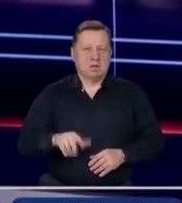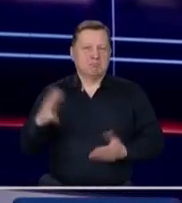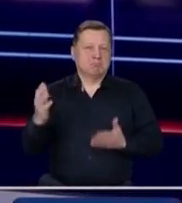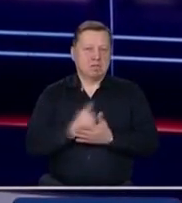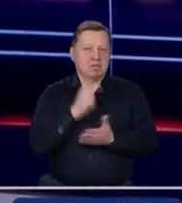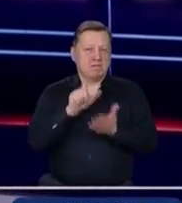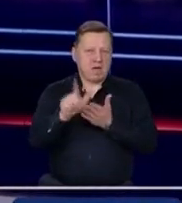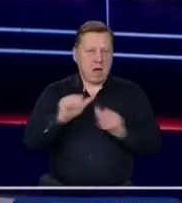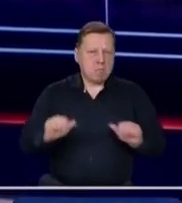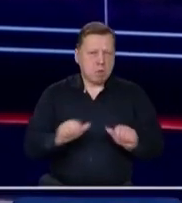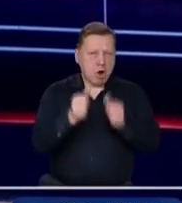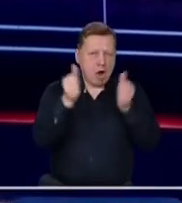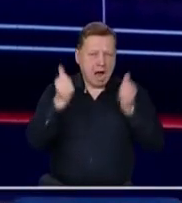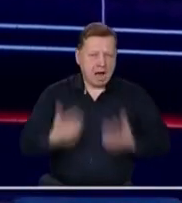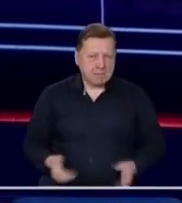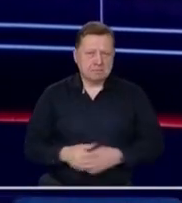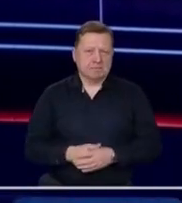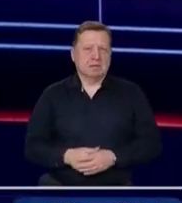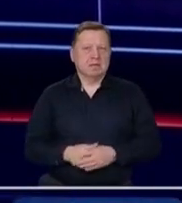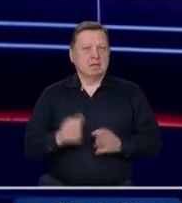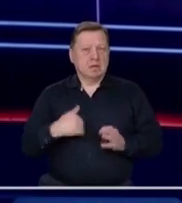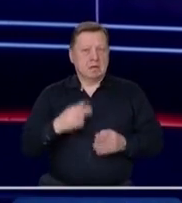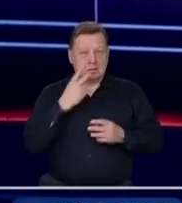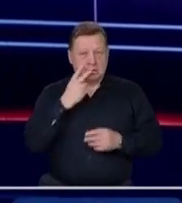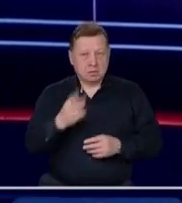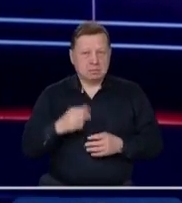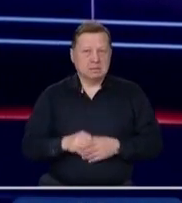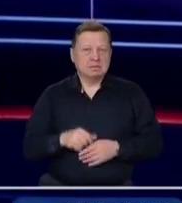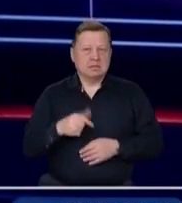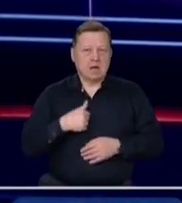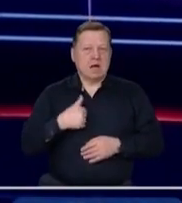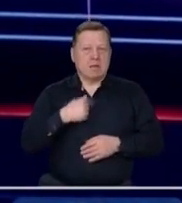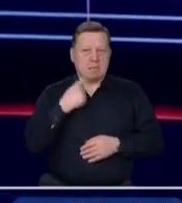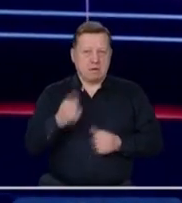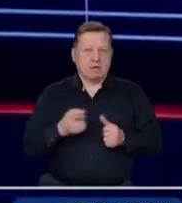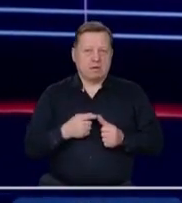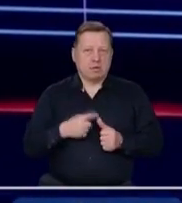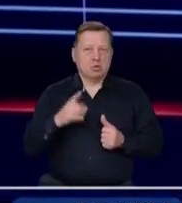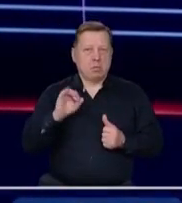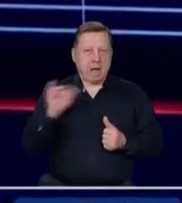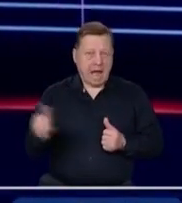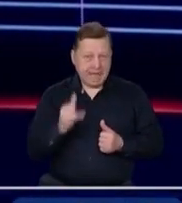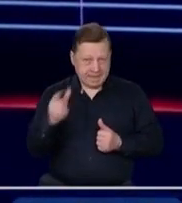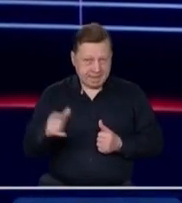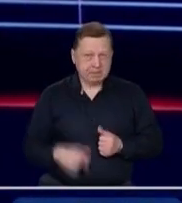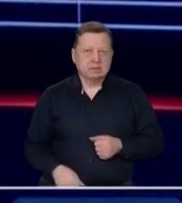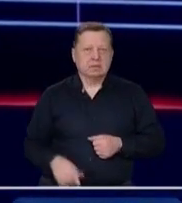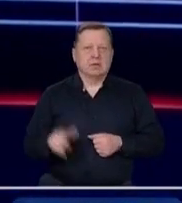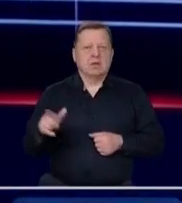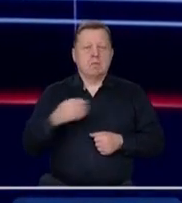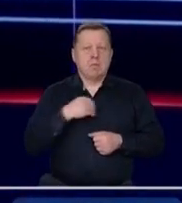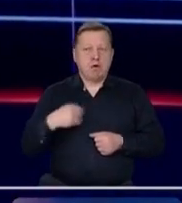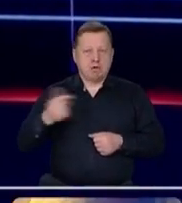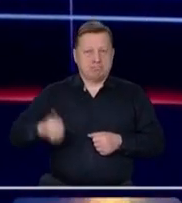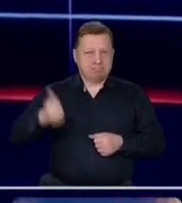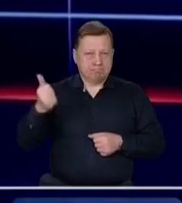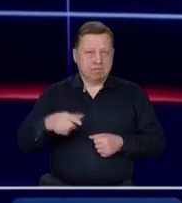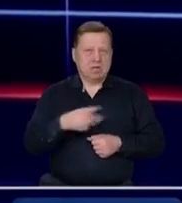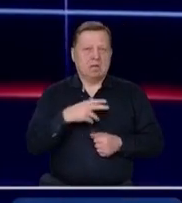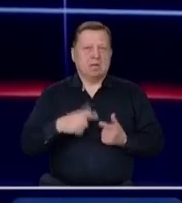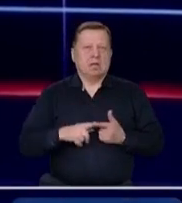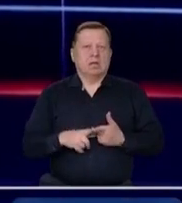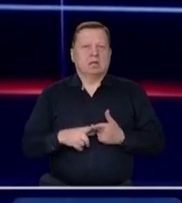12 pucharów i statuetek. Teraz proszę wytężyć słuch, bo postaram się je wymienić. W Dubaju kapitan reprezentacji Polski na gali